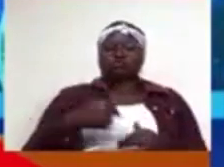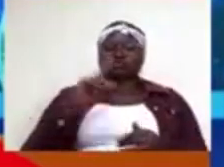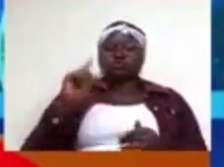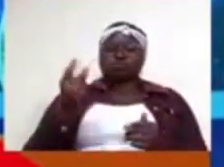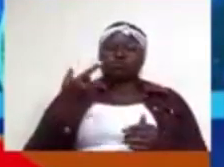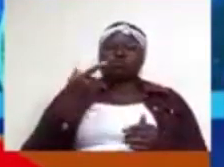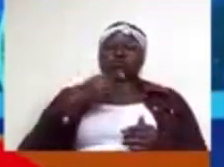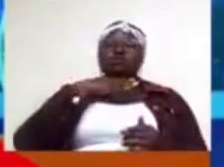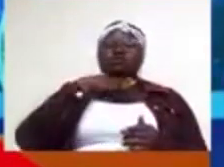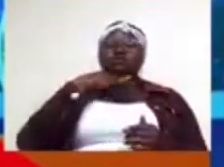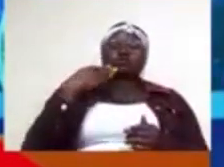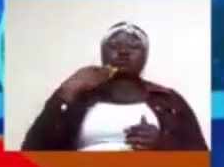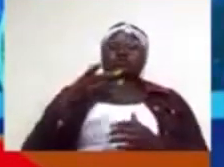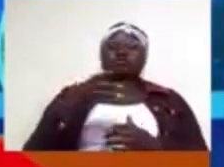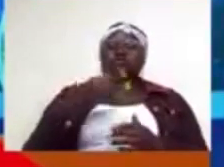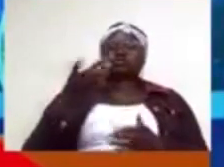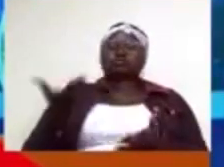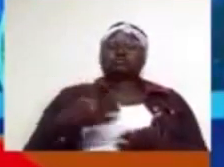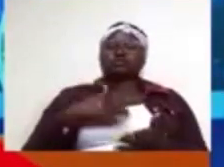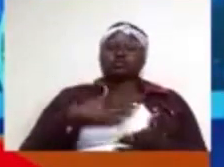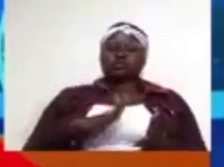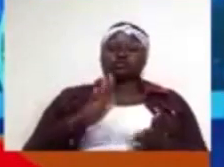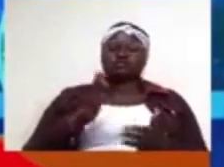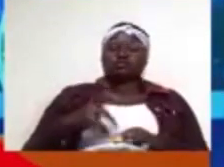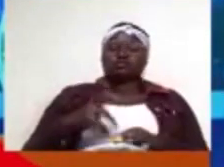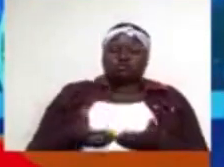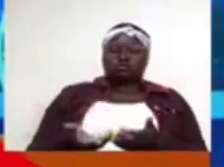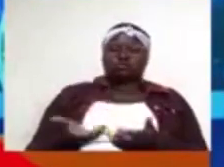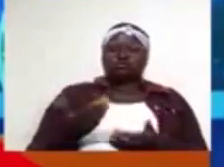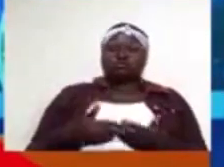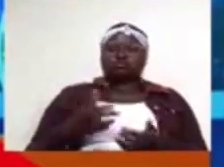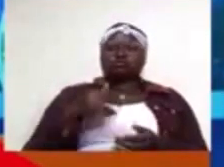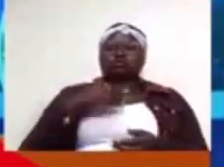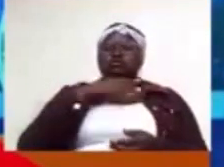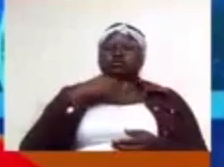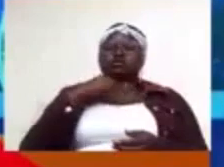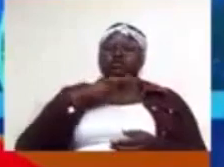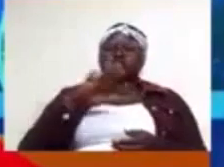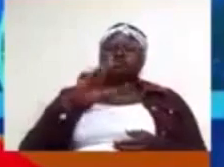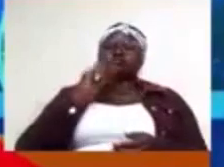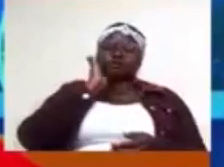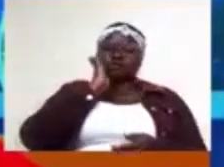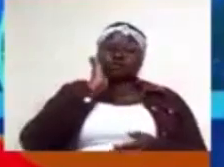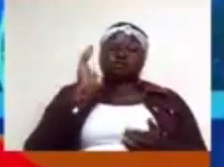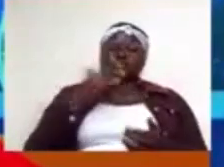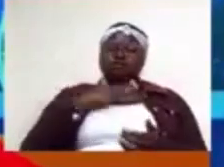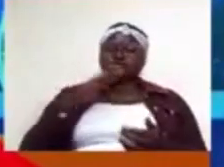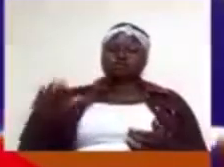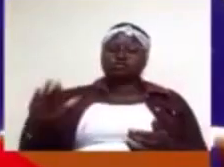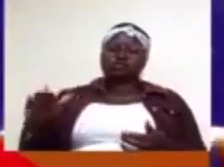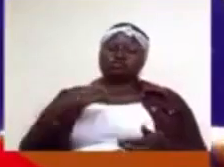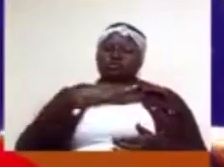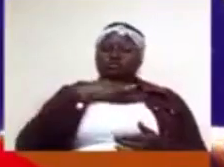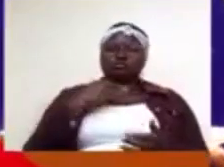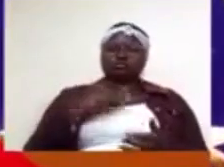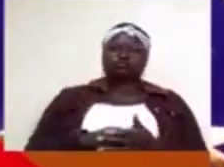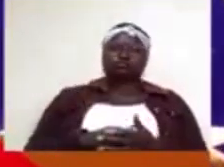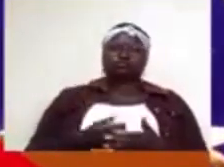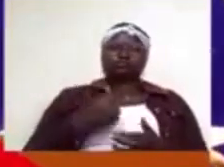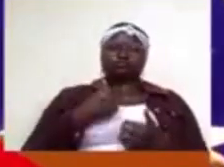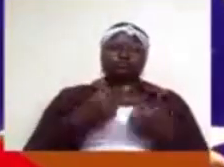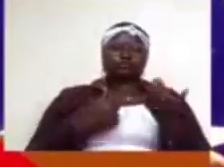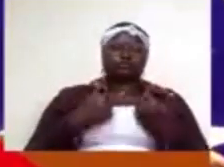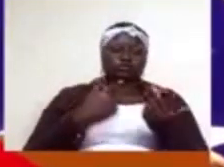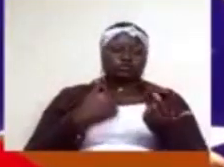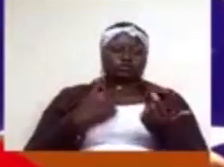eyurage kanone guyuraga na joke nyambe thiekuo jurage mutumia na ciana na joke deura. Yes. Tondu tuga